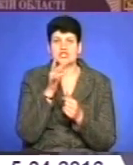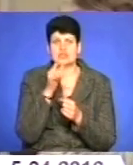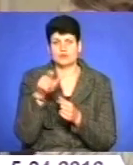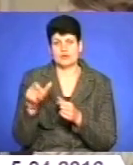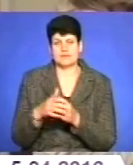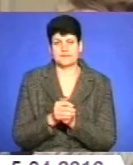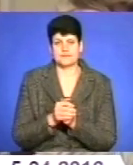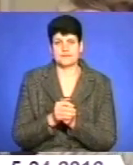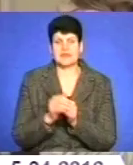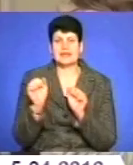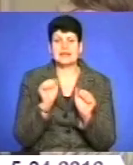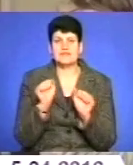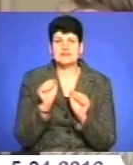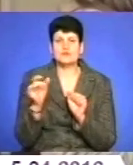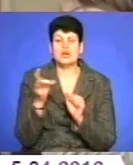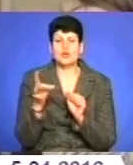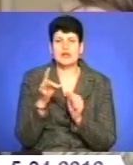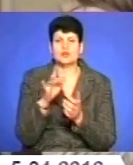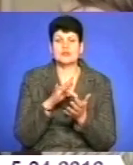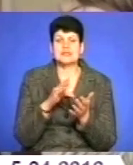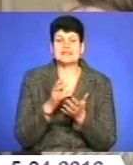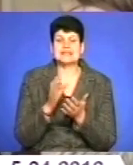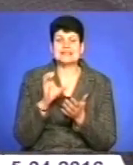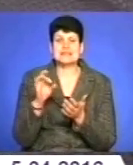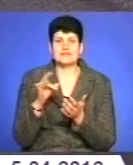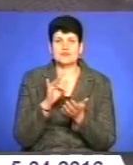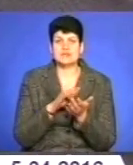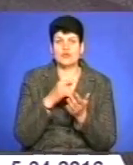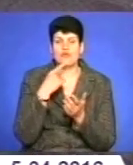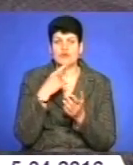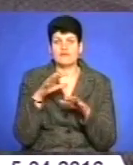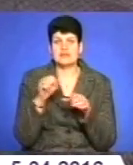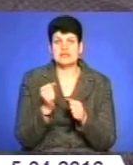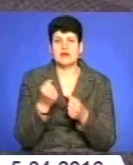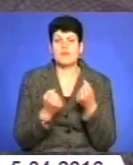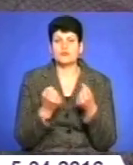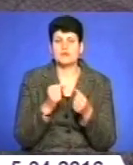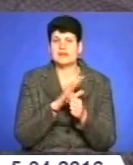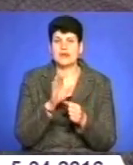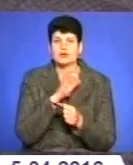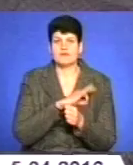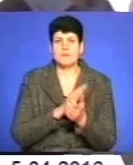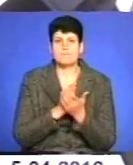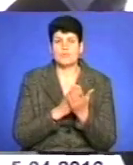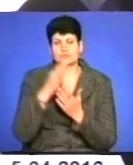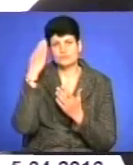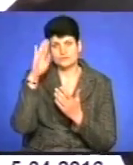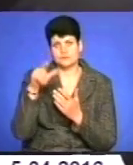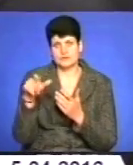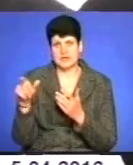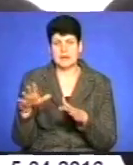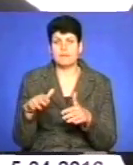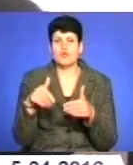громадян. Керівництво регіонального сервісного центру вкотре застерігає власників автомобілів не користуватися послугами сторонніх осіб,